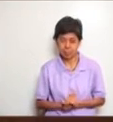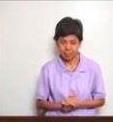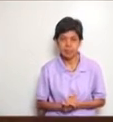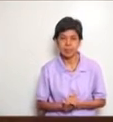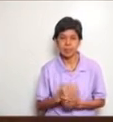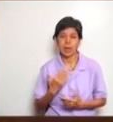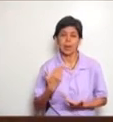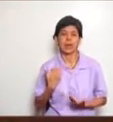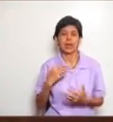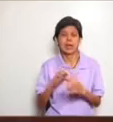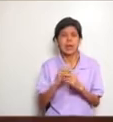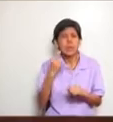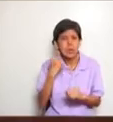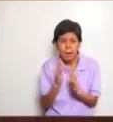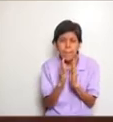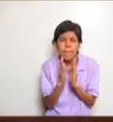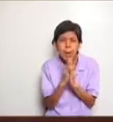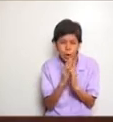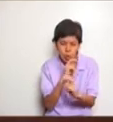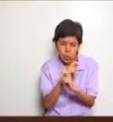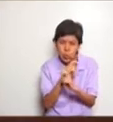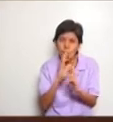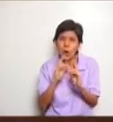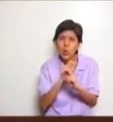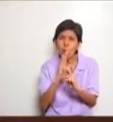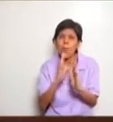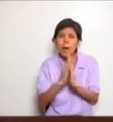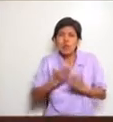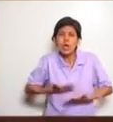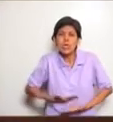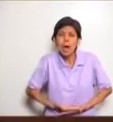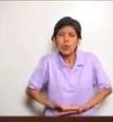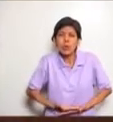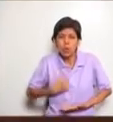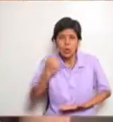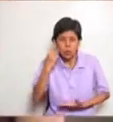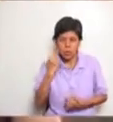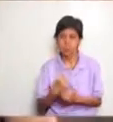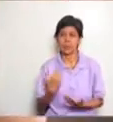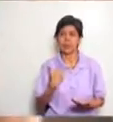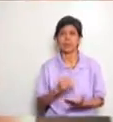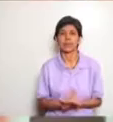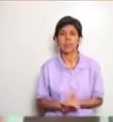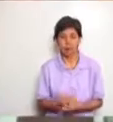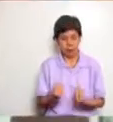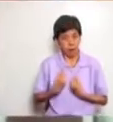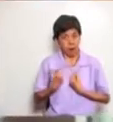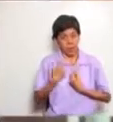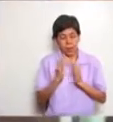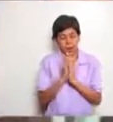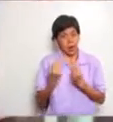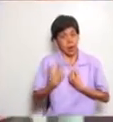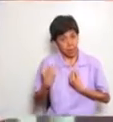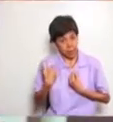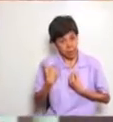ท่าศใครเคยได้ขาววพระท่าศสามารถเพิ่มหรถจำนวเองได้ในฮิ้บชาส่นตัวของแ้ครั